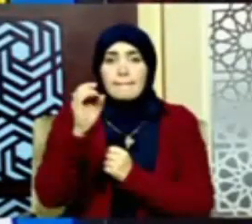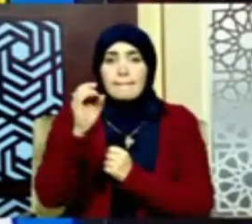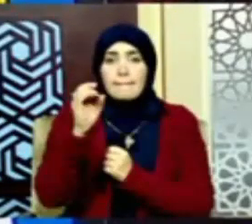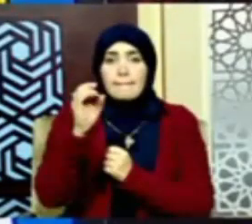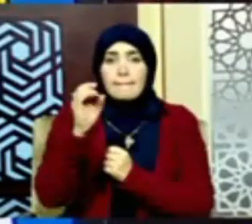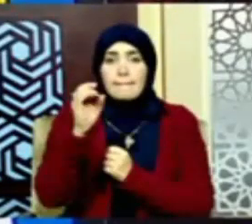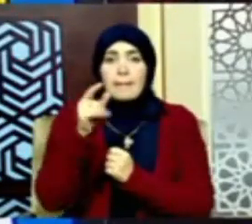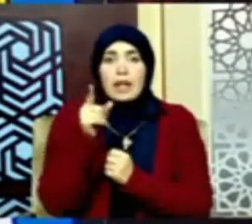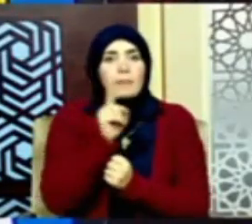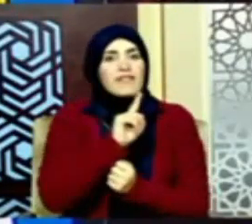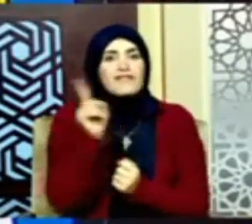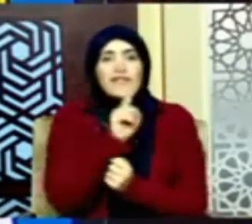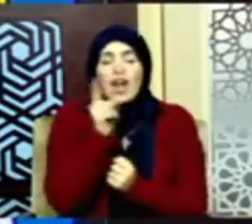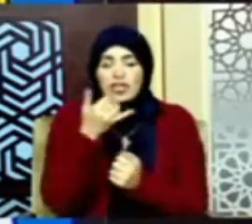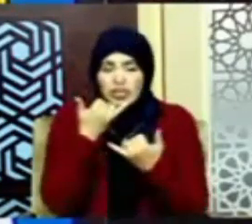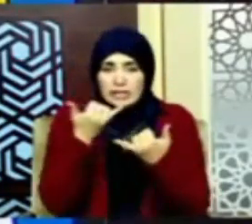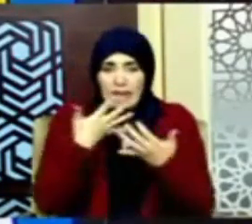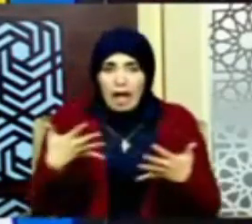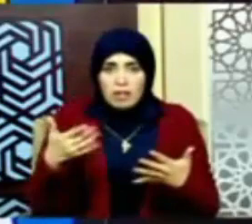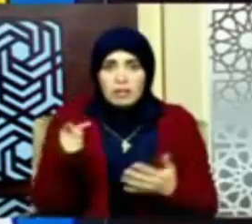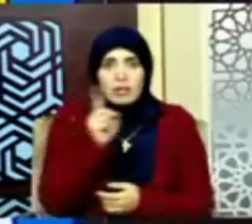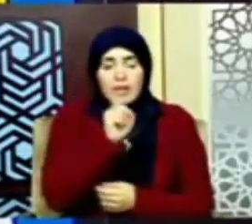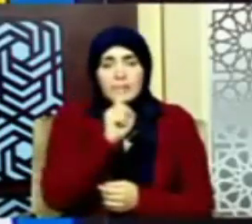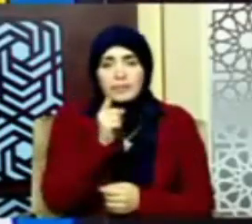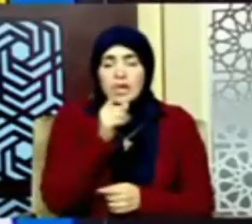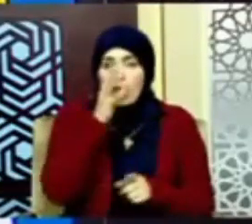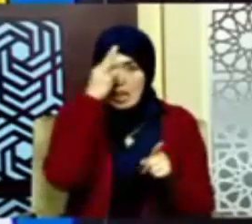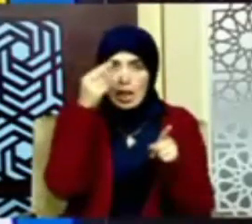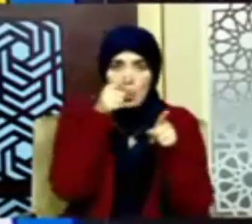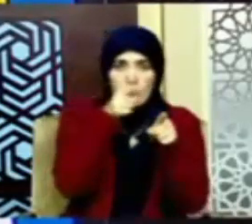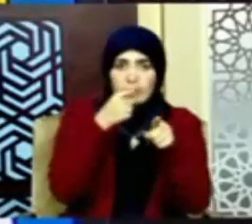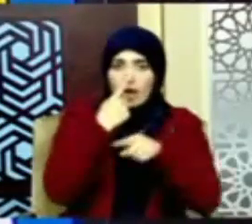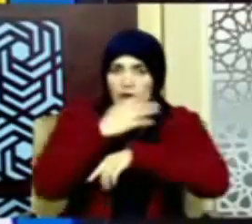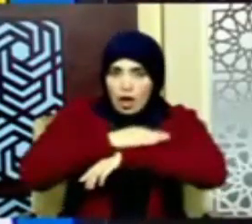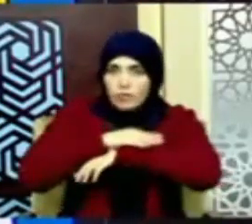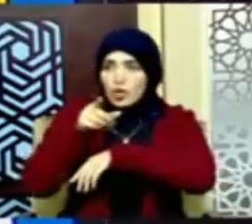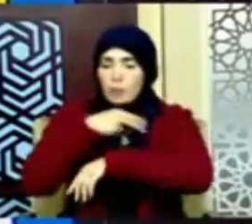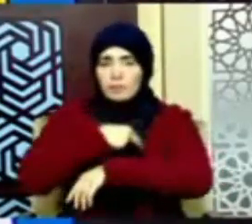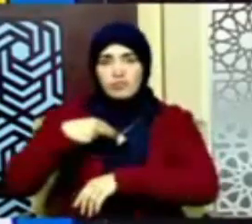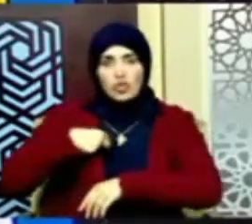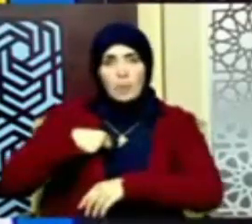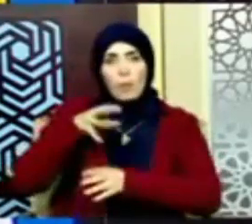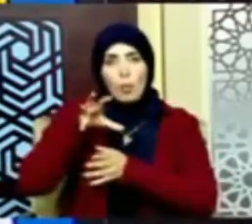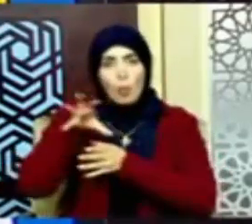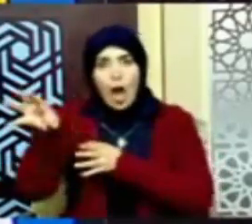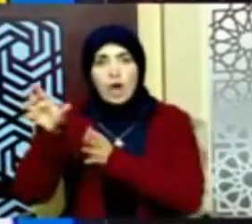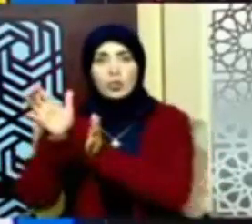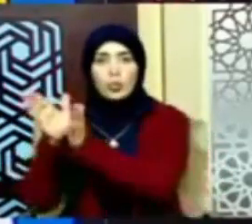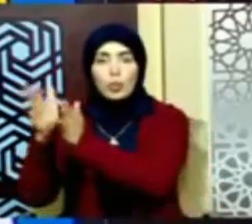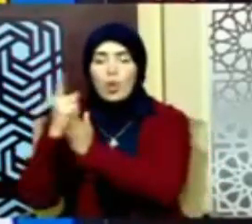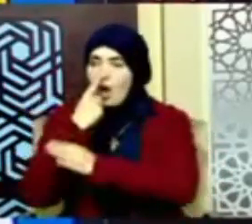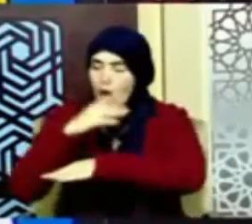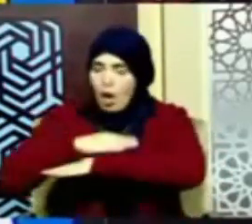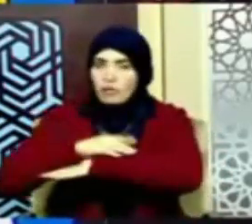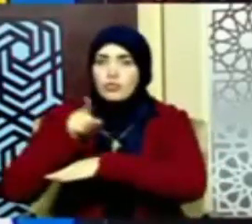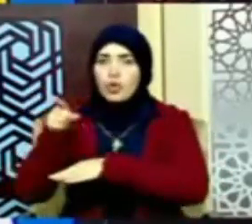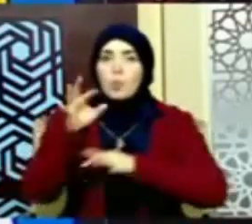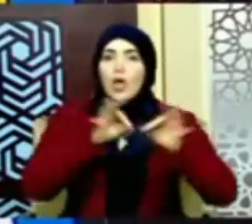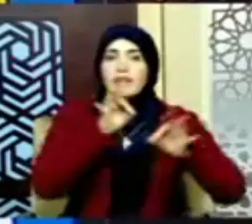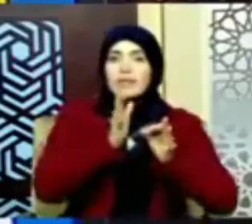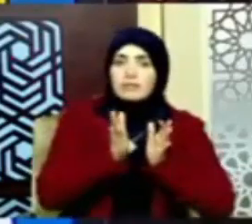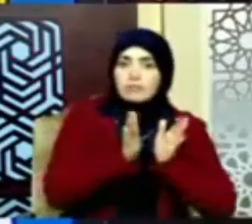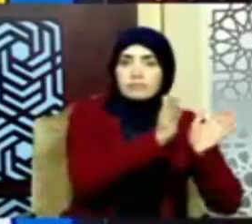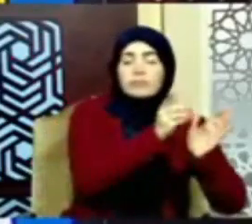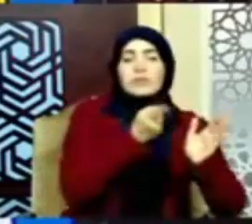باليسير. إذا كنا نحترم التخصص في الطب والهندسة والصيدلة والقانون، فعلينا أن نحترم